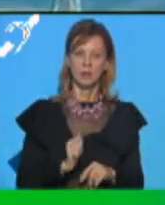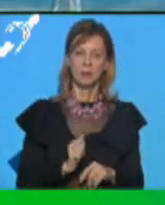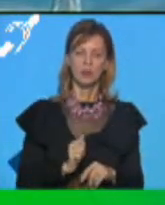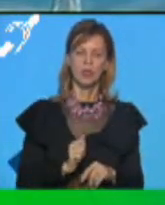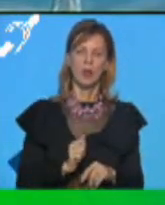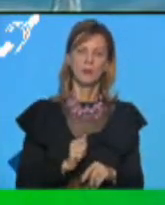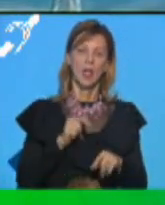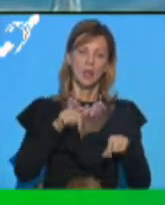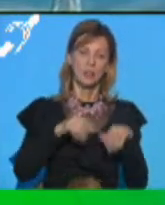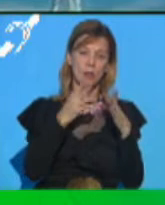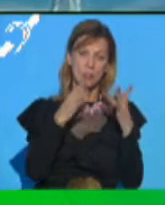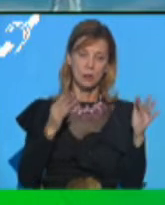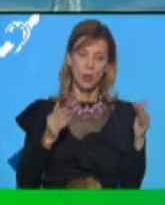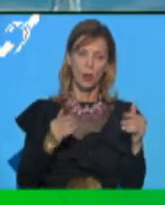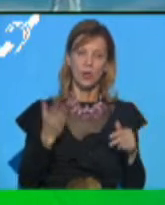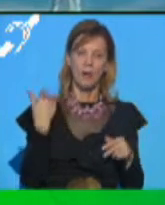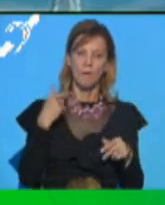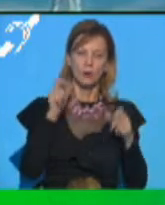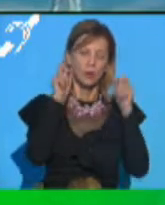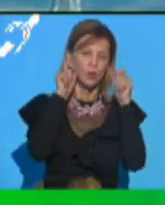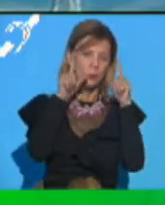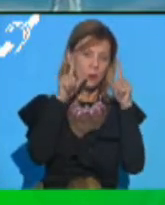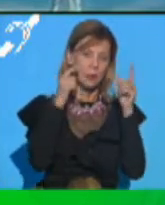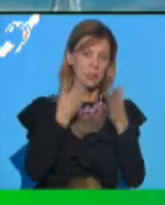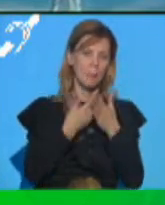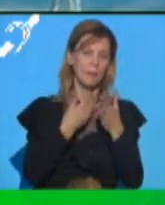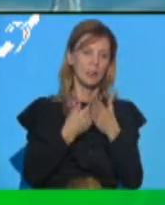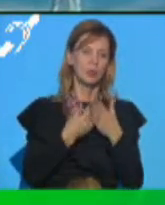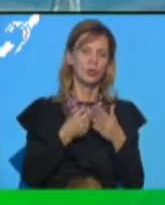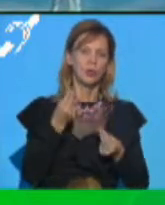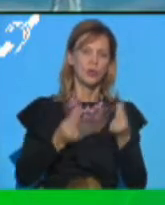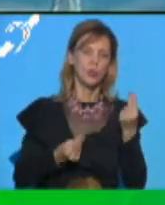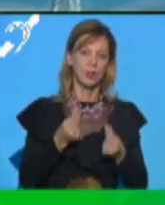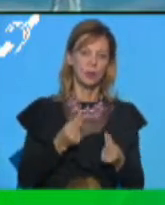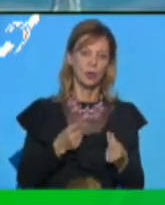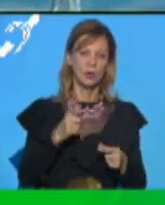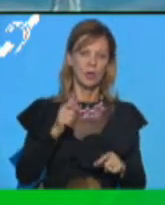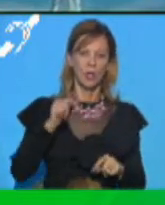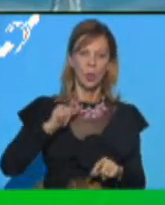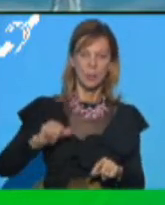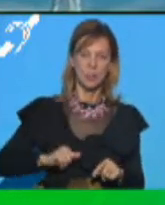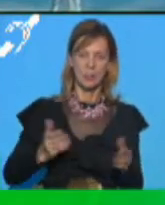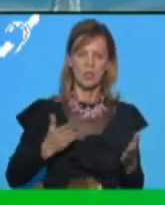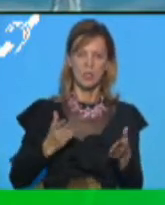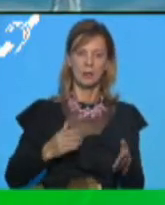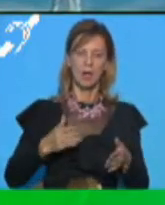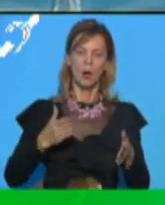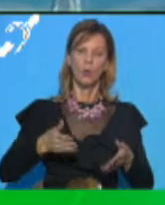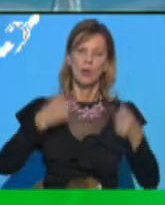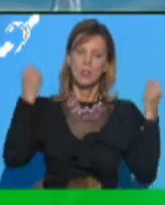Secunde. Rezultatul final al acestei întâlniri a fost unul surpriză și pentru jucătorii constanțeni, care au